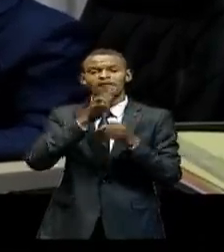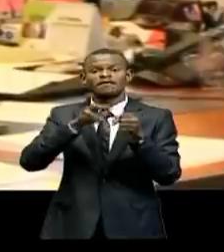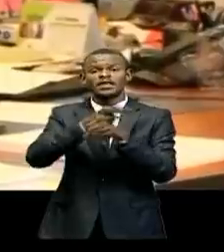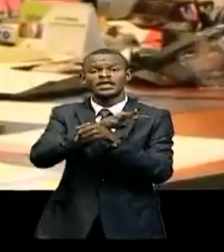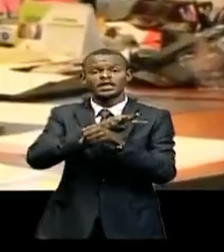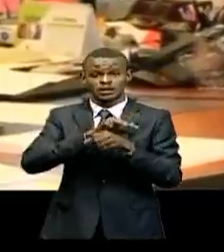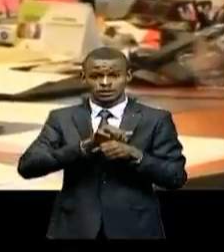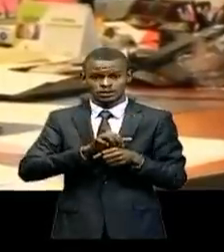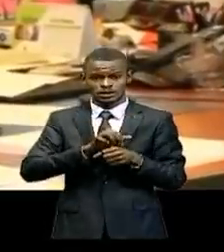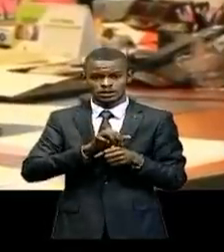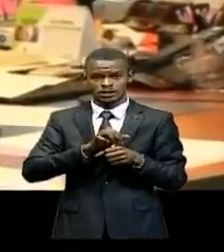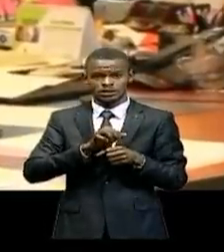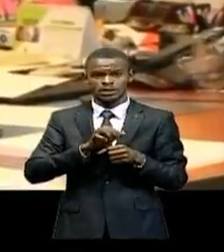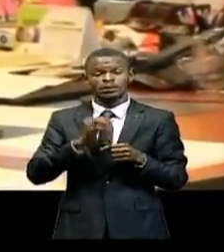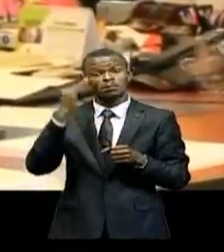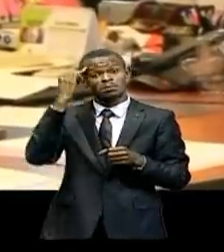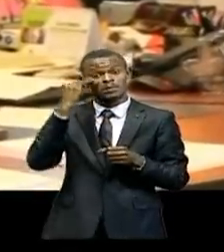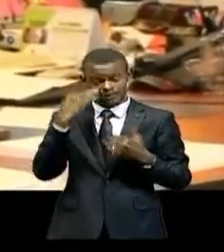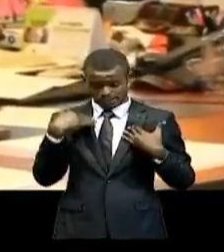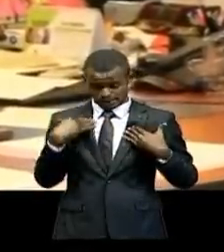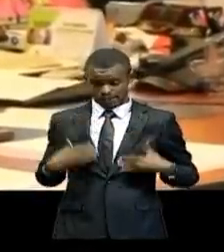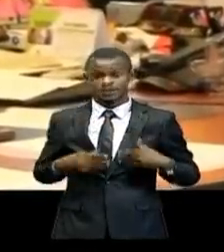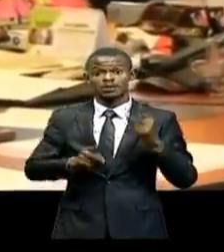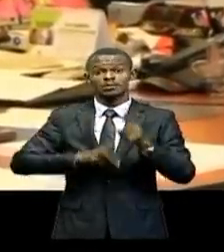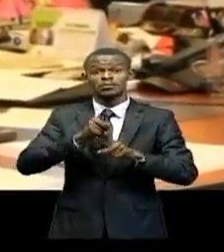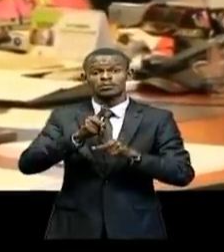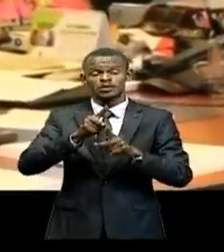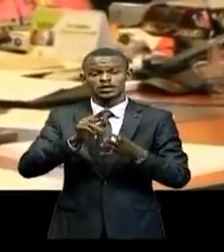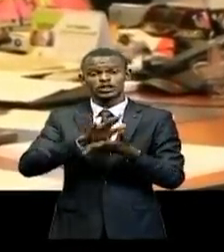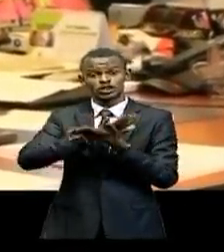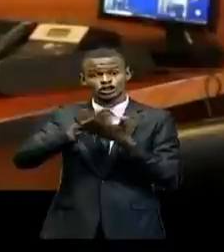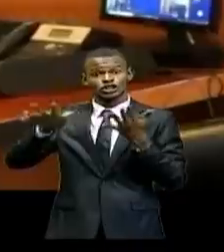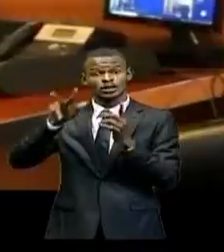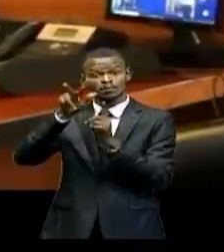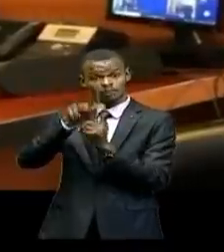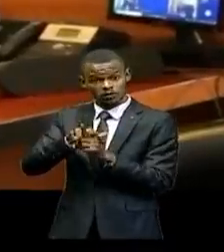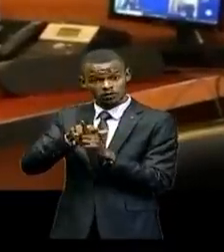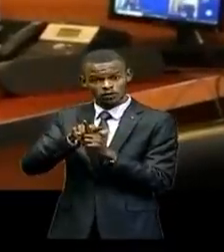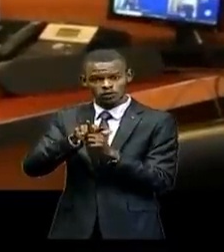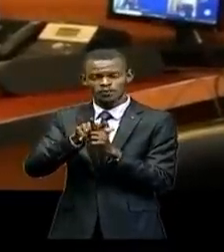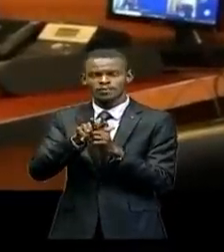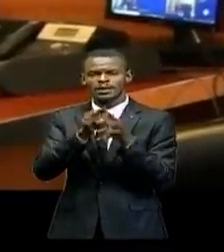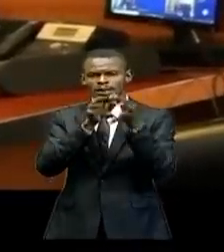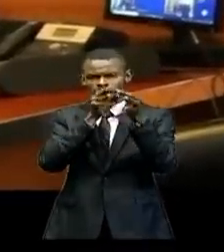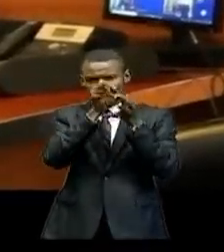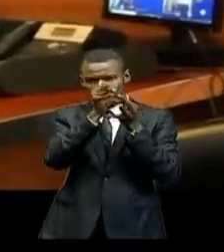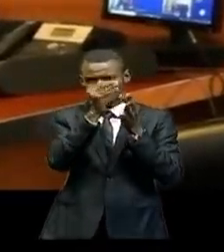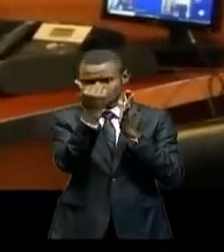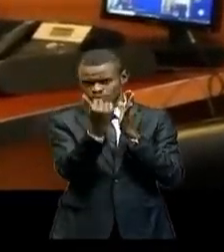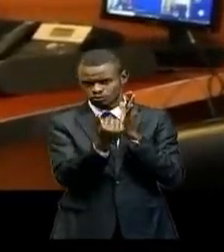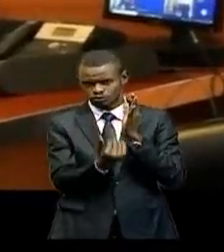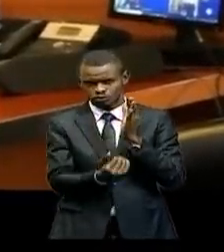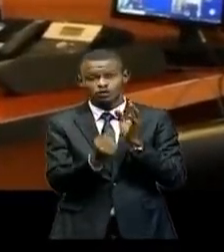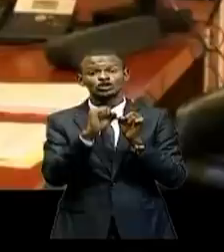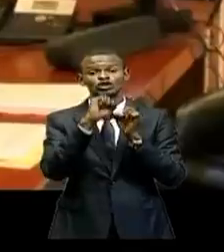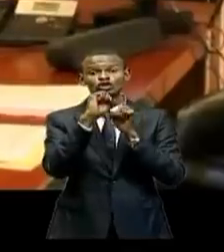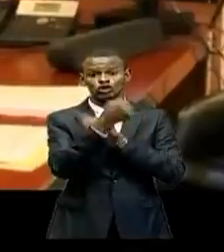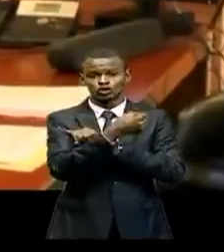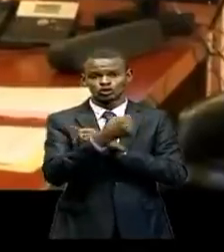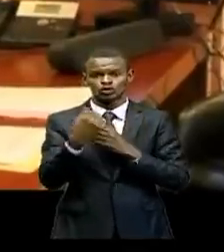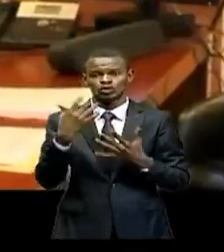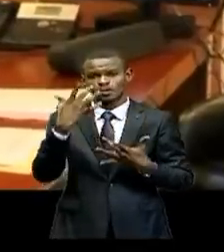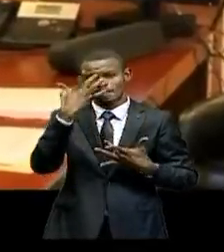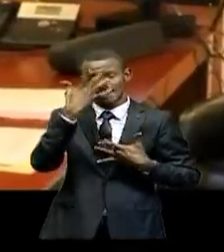publique, Hygiène et Prévention a fait état de la situation globale de la pandémie. Kinshasa a